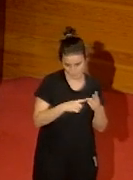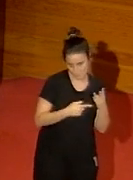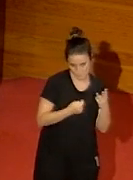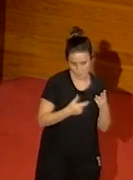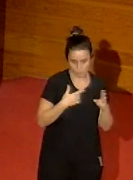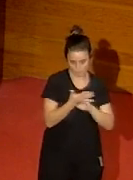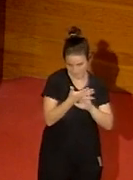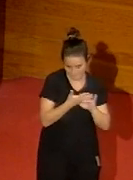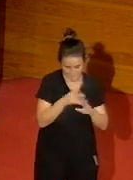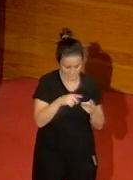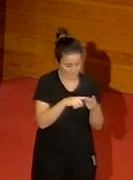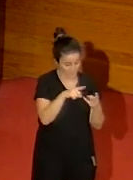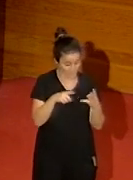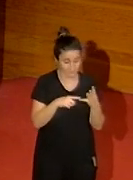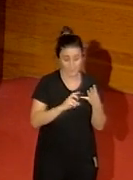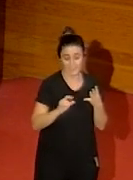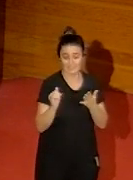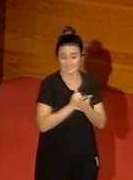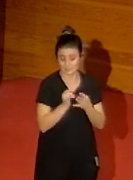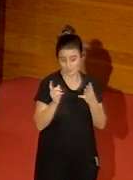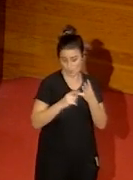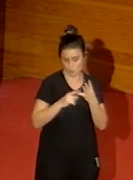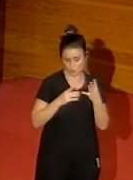egin genezake. Laugarren kazetari mota,